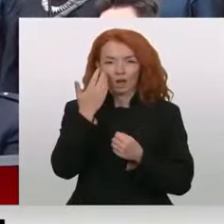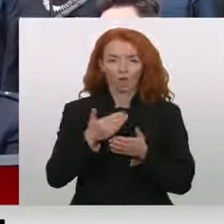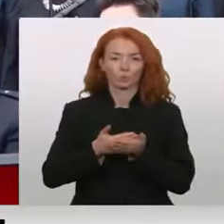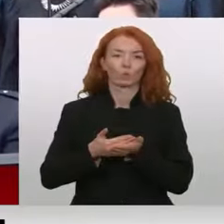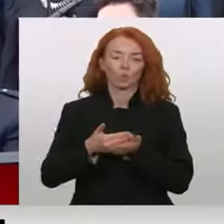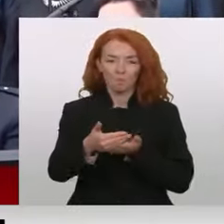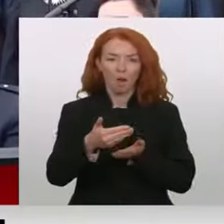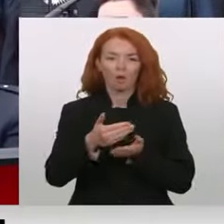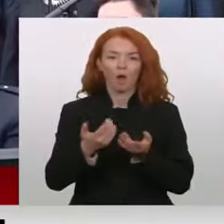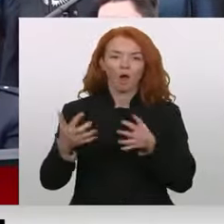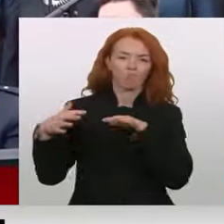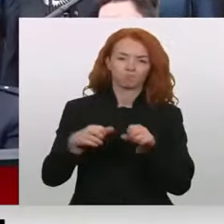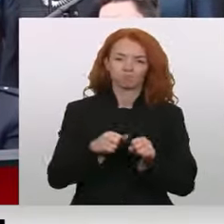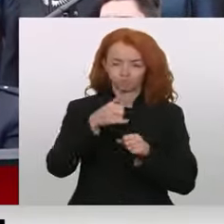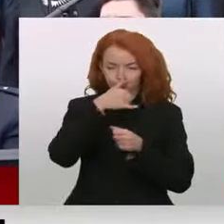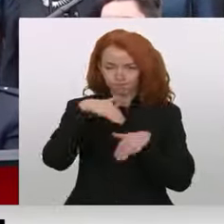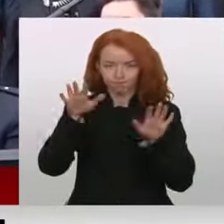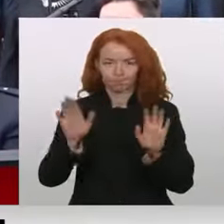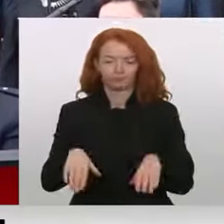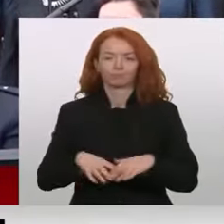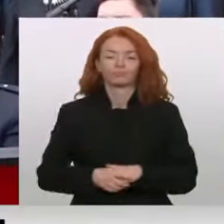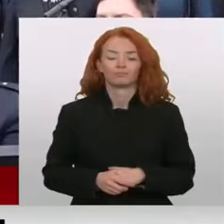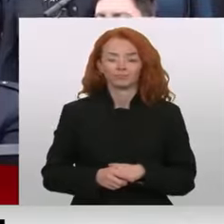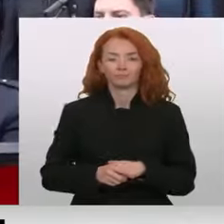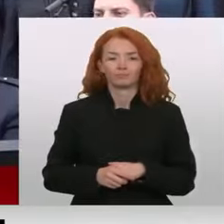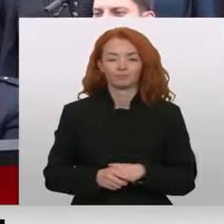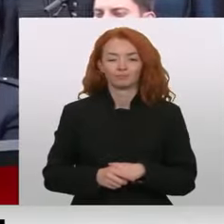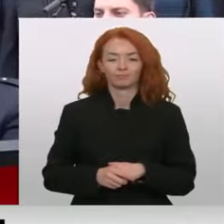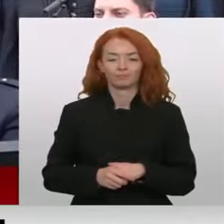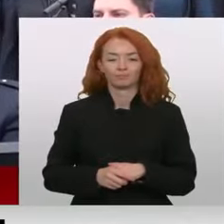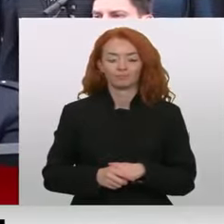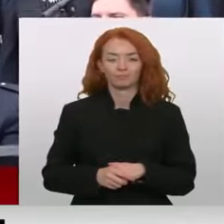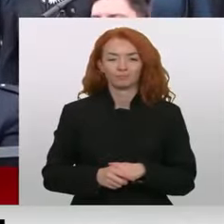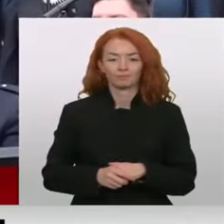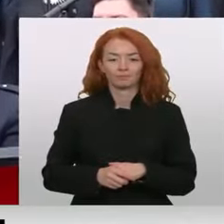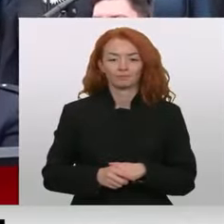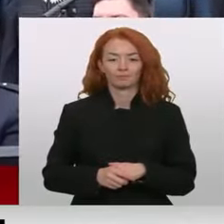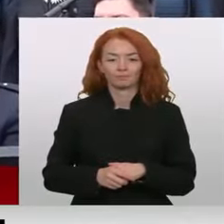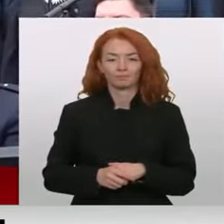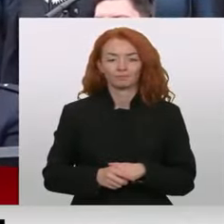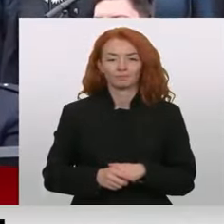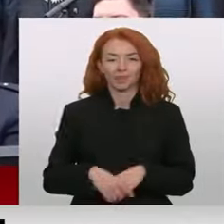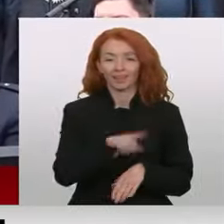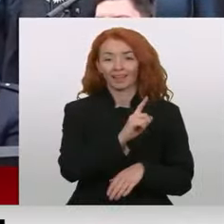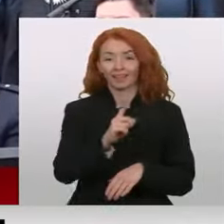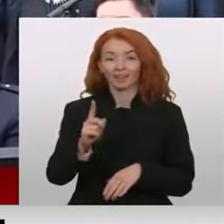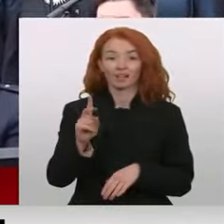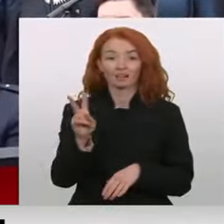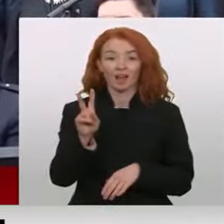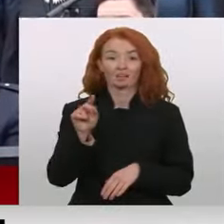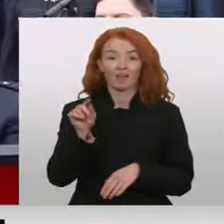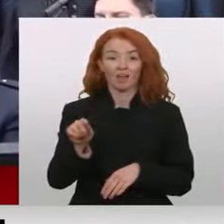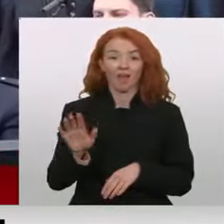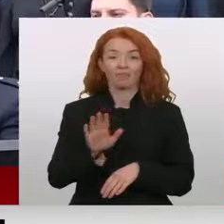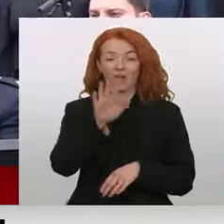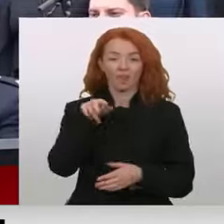kļuva neiespējama. Kas tomis dienomis tiesi gyvaja grandinė no Vilniaus iki Talino. Ik viens, kas tajās dienās veidoja